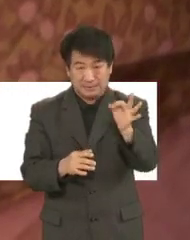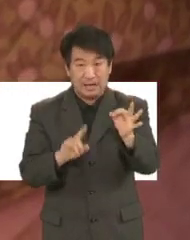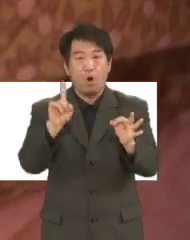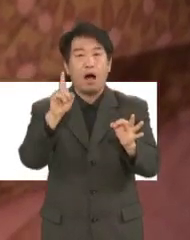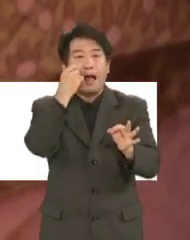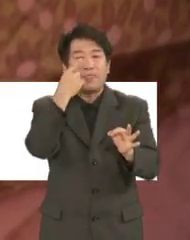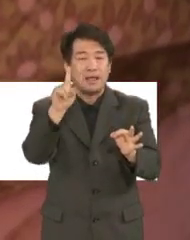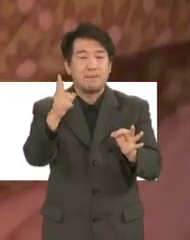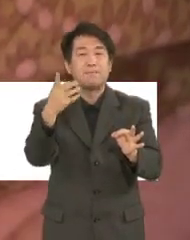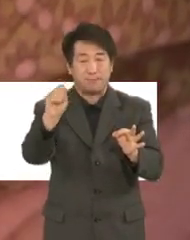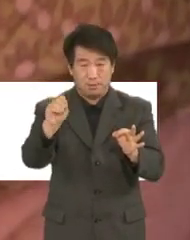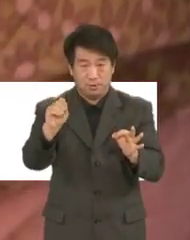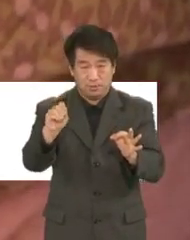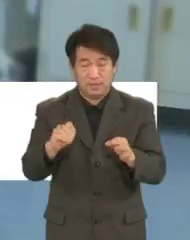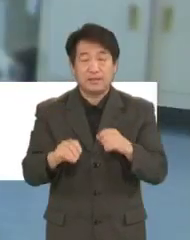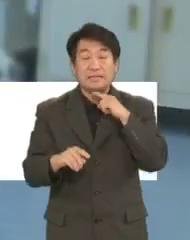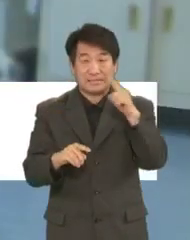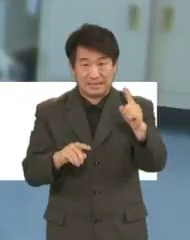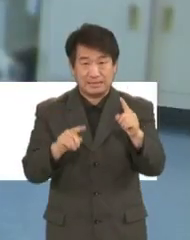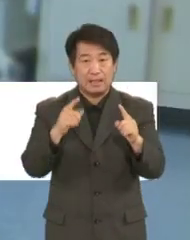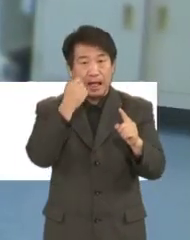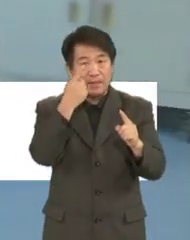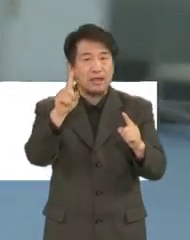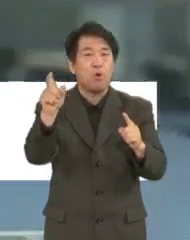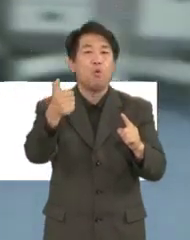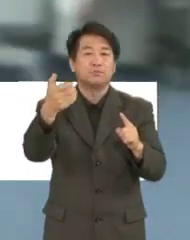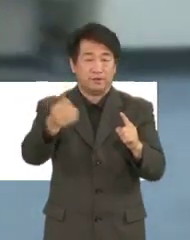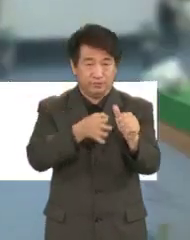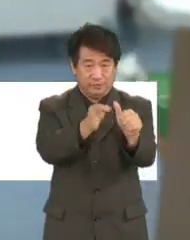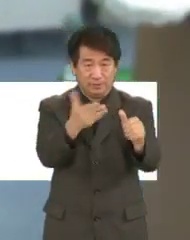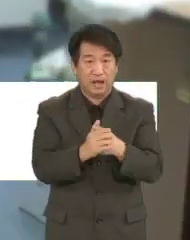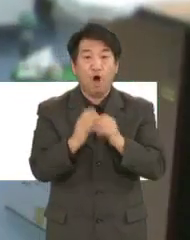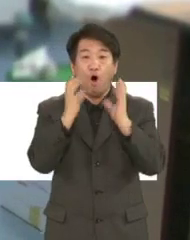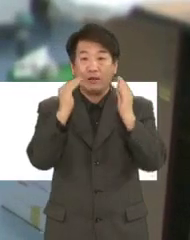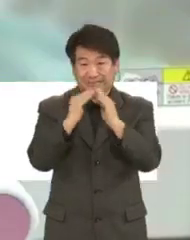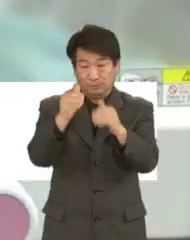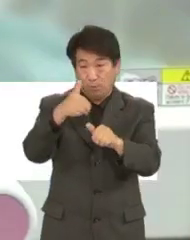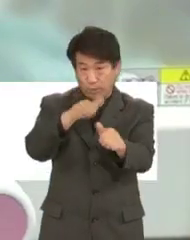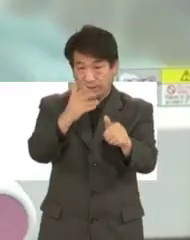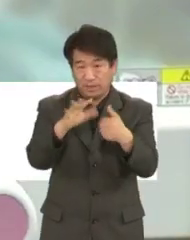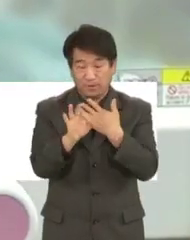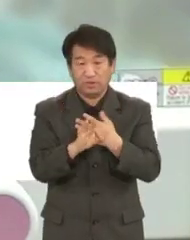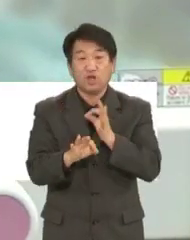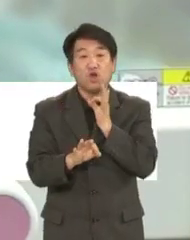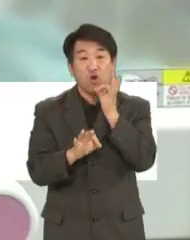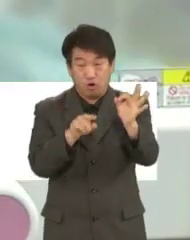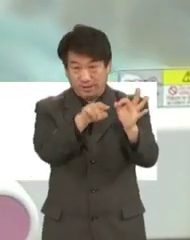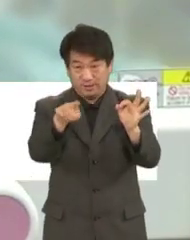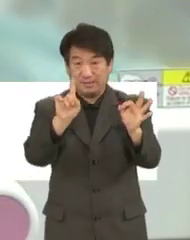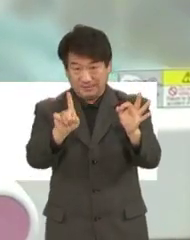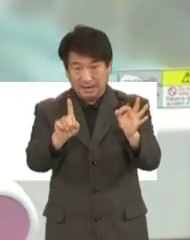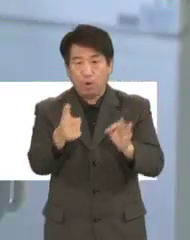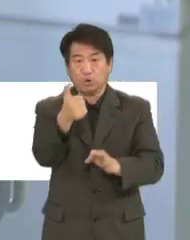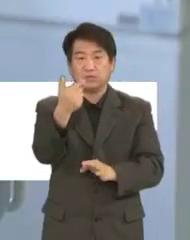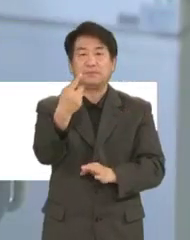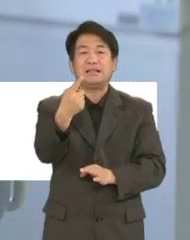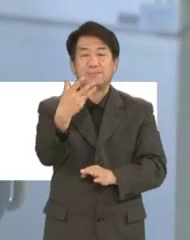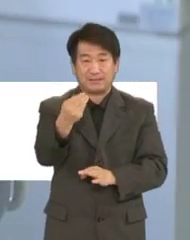100만원 만일세는 월 50만원을 받습니다 다만 어린이집을 이용하는 경우 만 영세에서 1세 모두